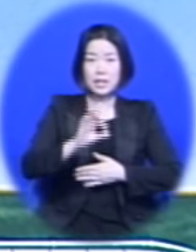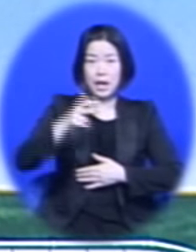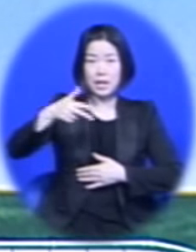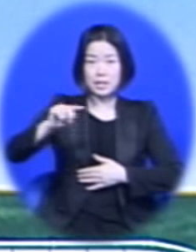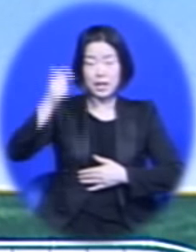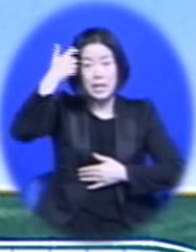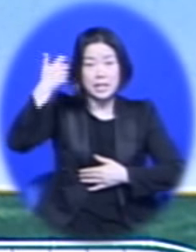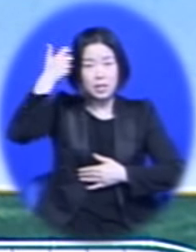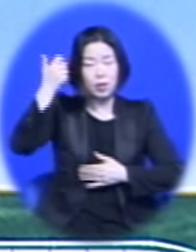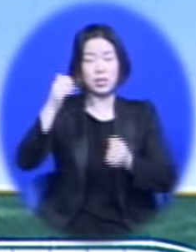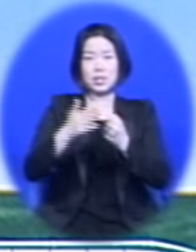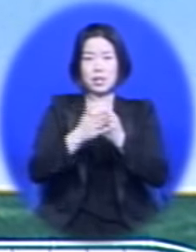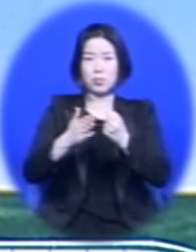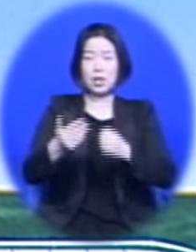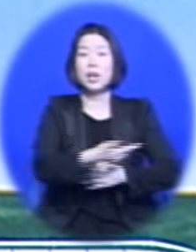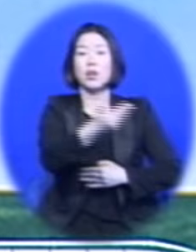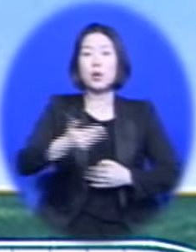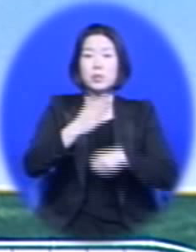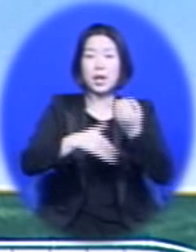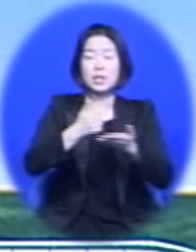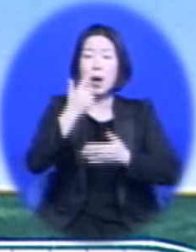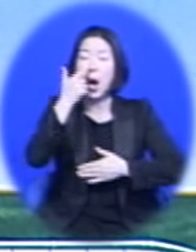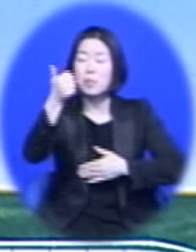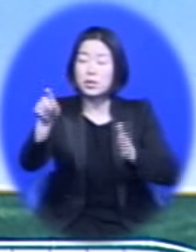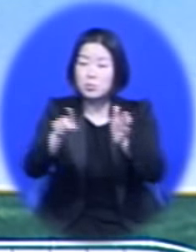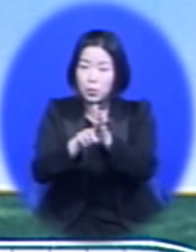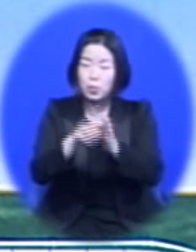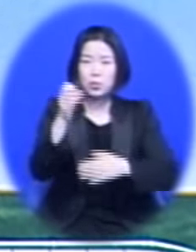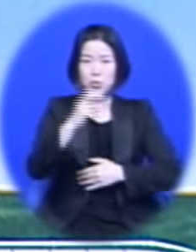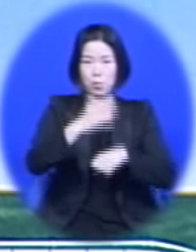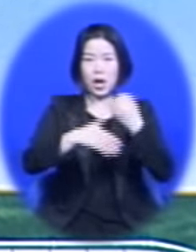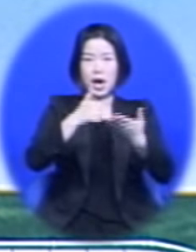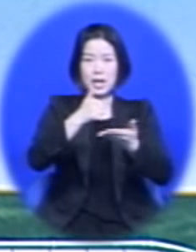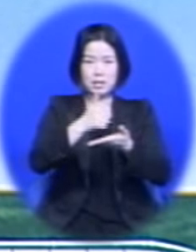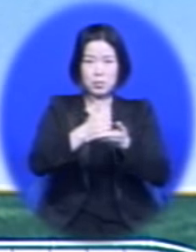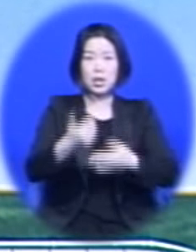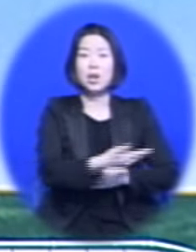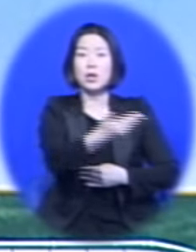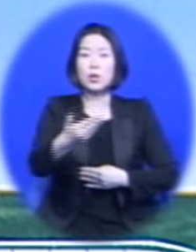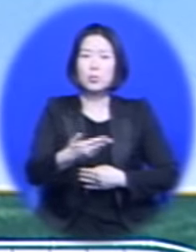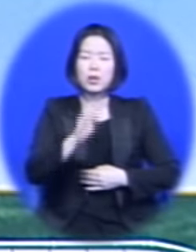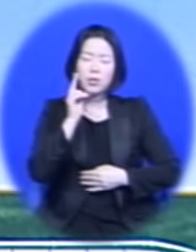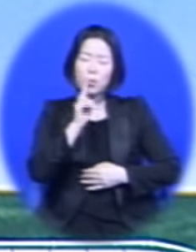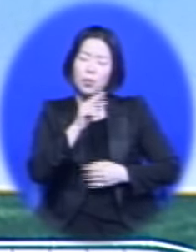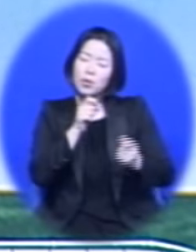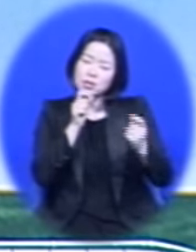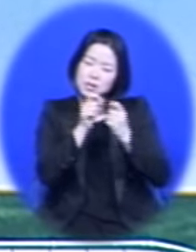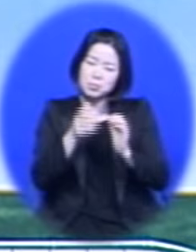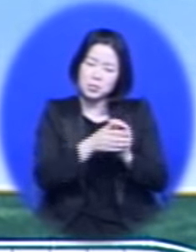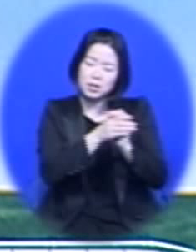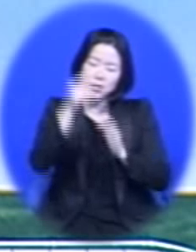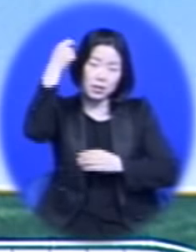때문에 여러분이 하나님이 아버지라고 믿어지고 하나님이 여러분에게 너무나 친밀하게